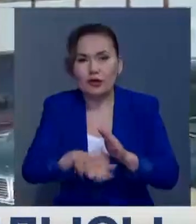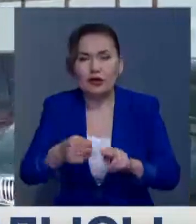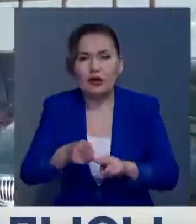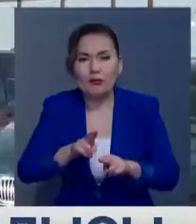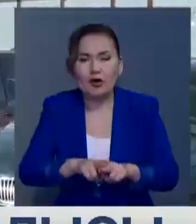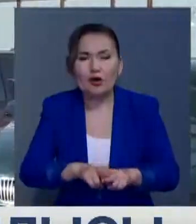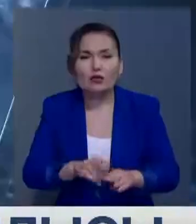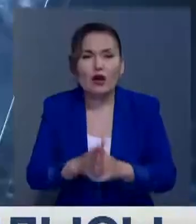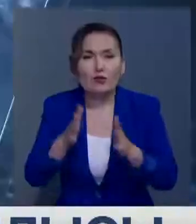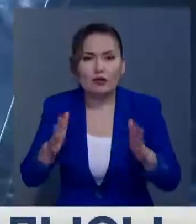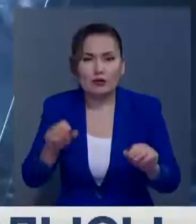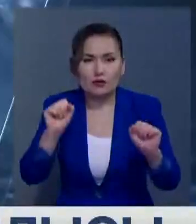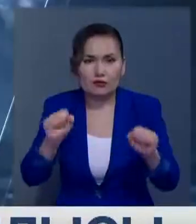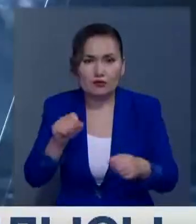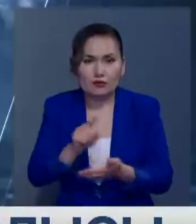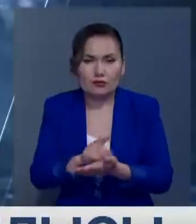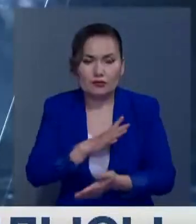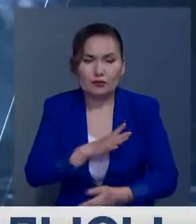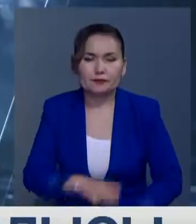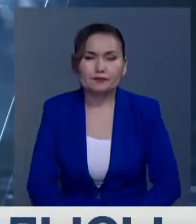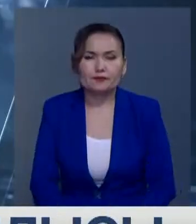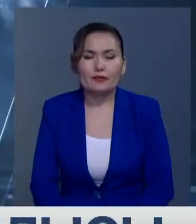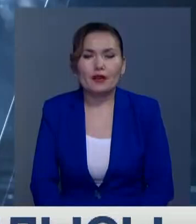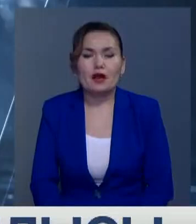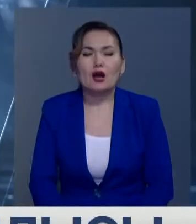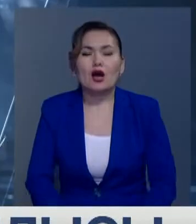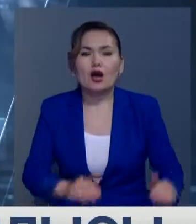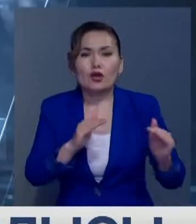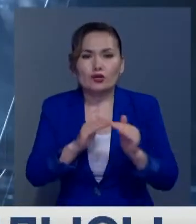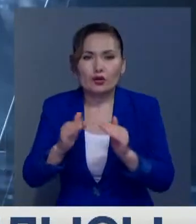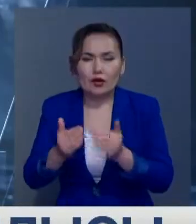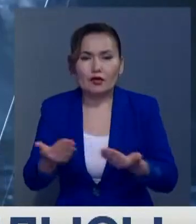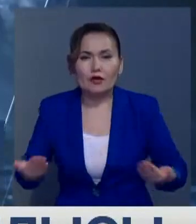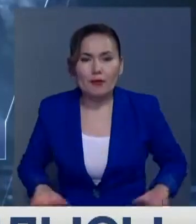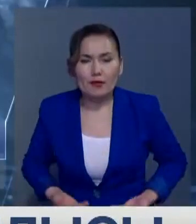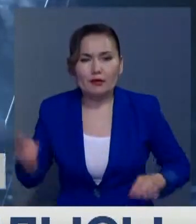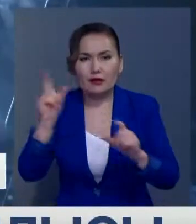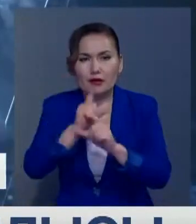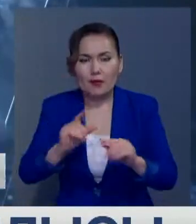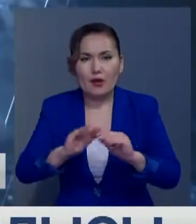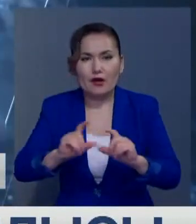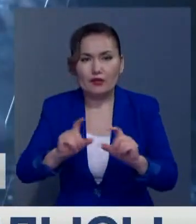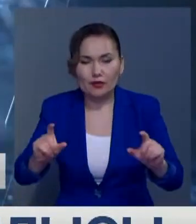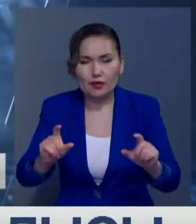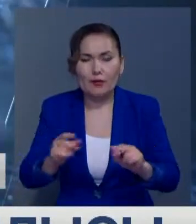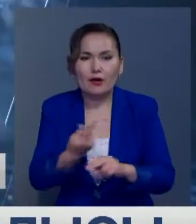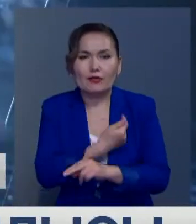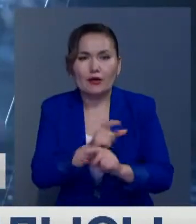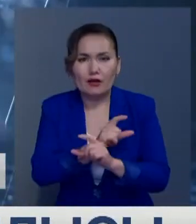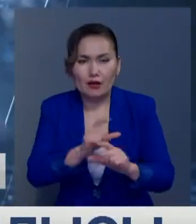санына негізделеді. Сонда яқы тұрғын үйлер мен мектептерге, мектепке дейінгі мекемелерге денсаулық сақтау